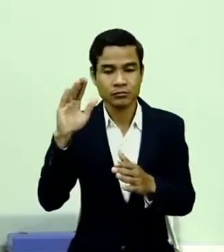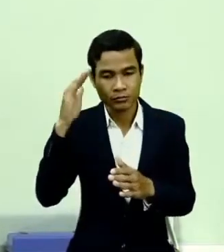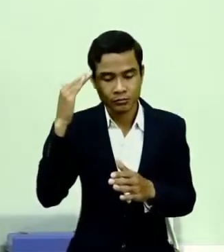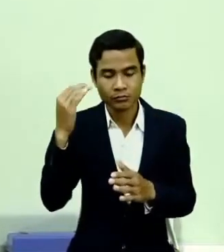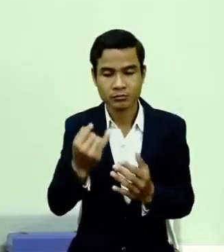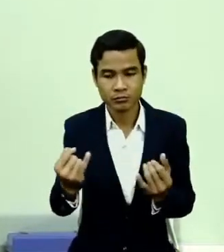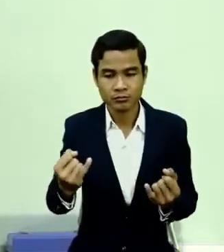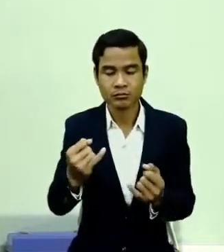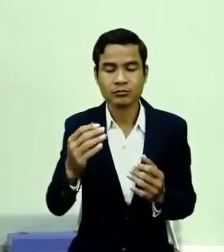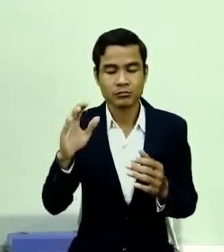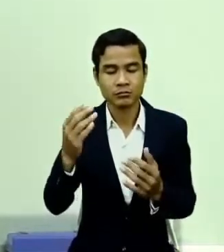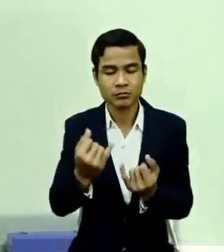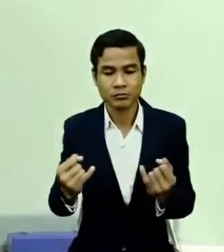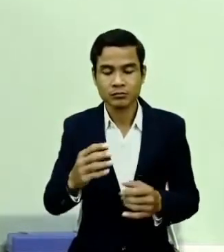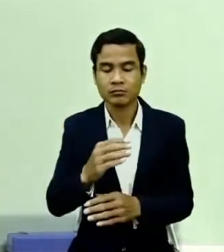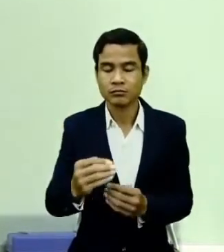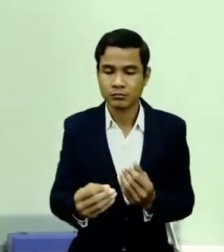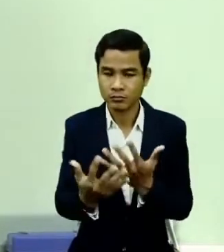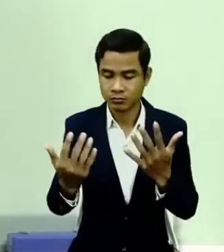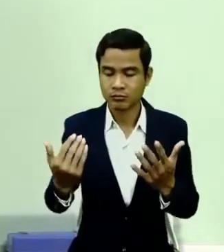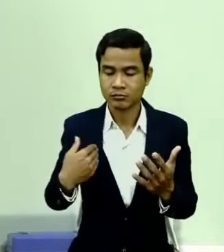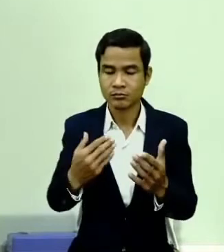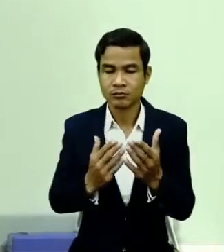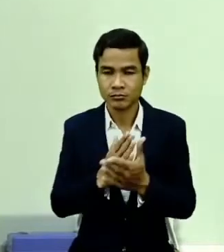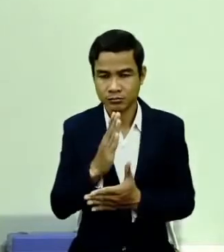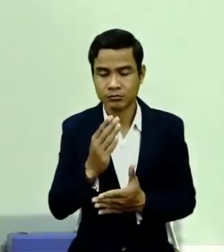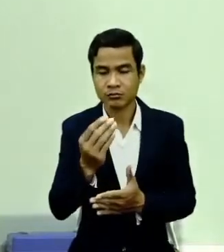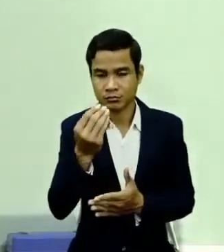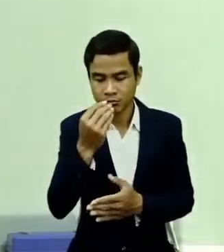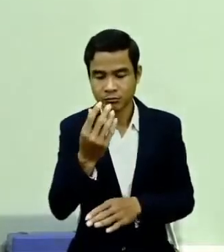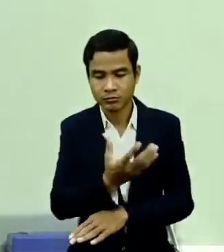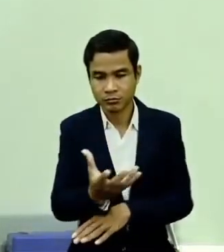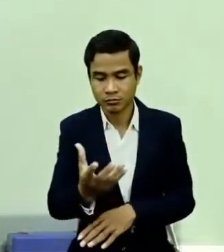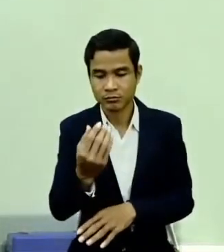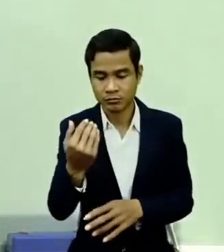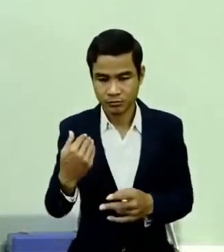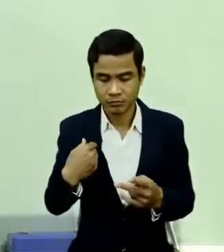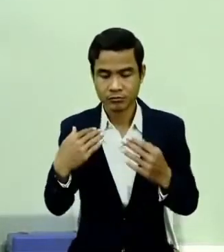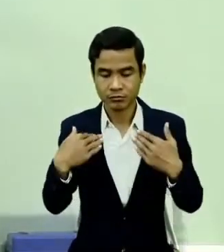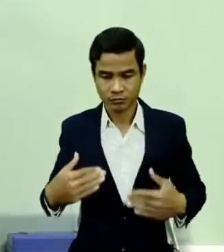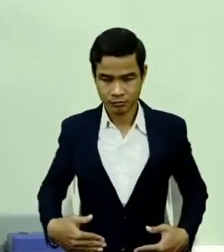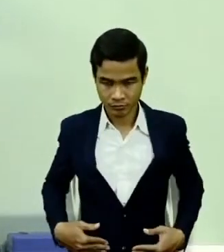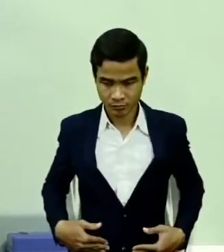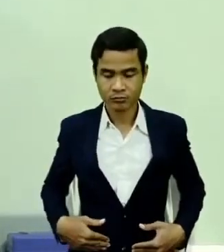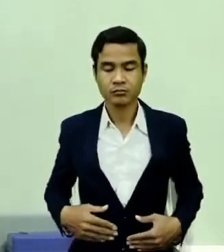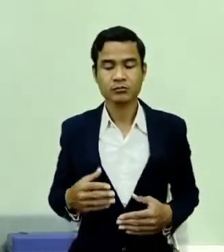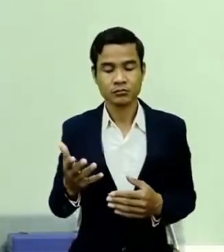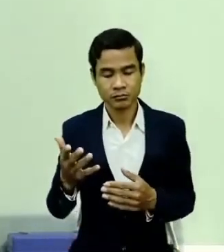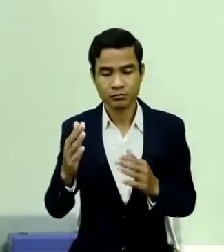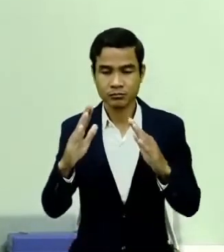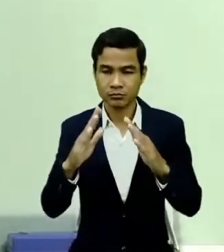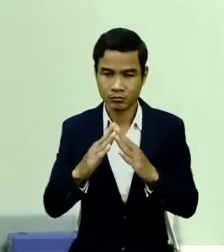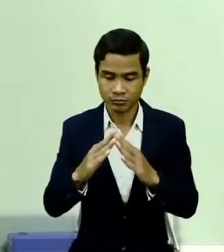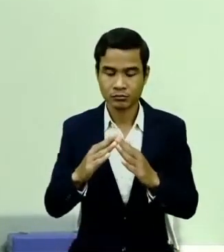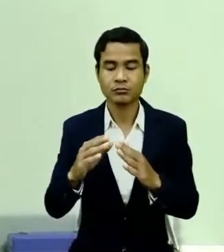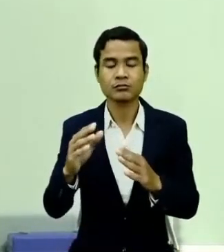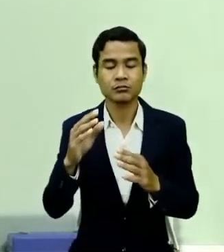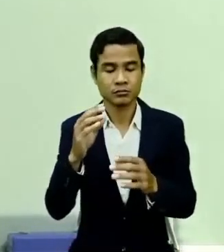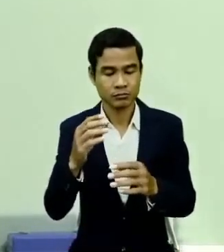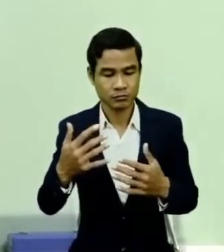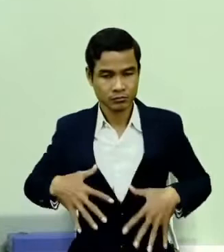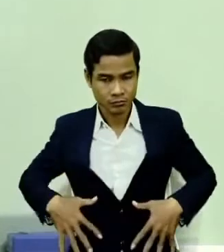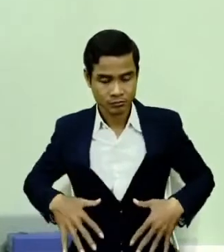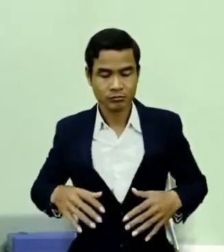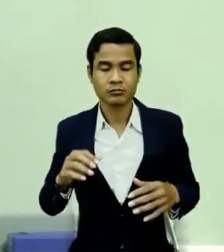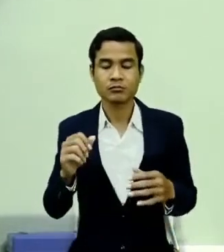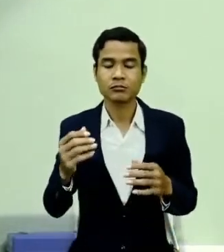sự chứ tràn mình thà cả hộp chốc à há xâm lý bóng bé mình thà bà té mình thà cả lên cầm